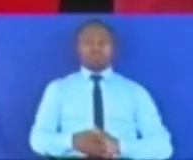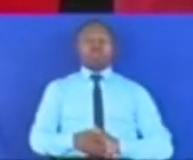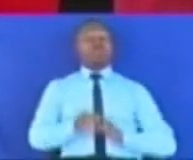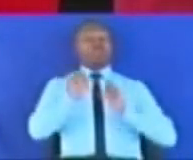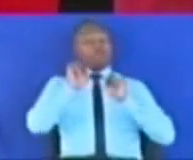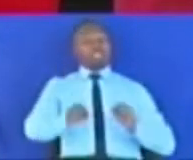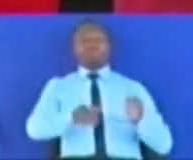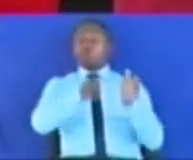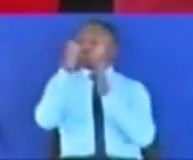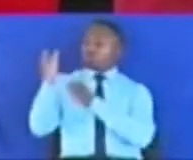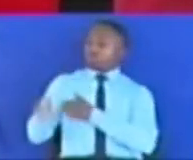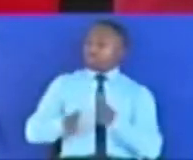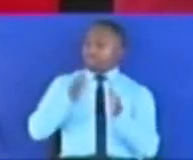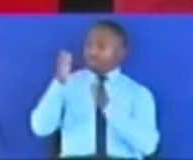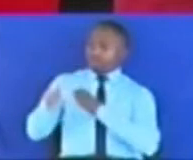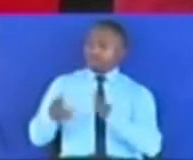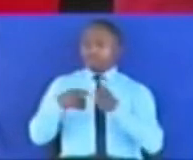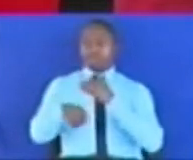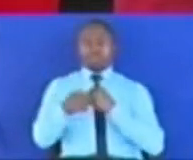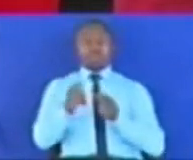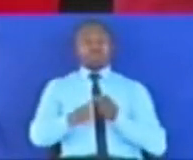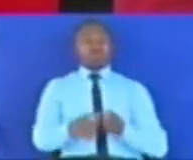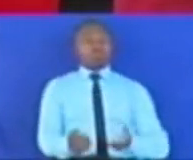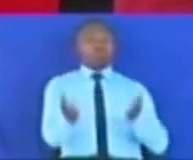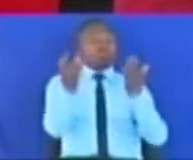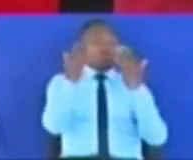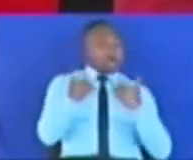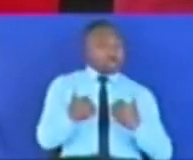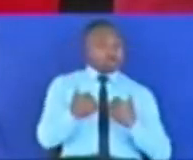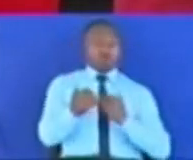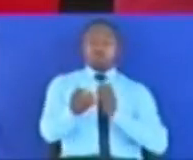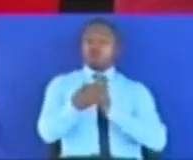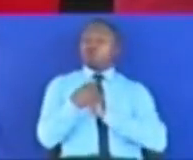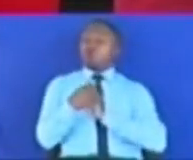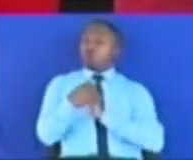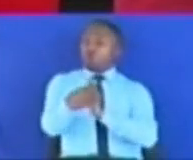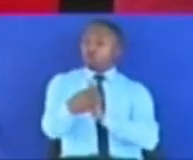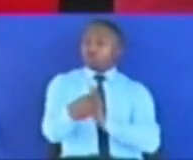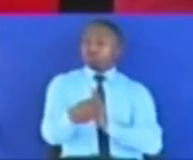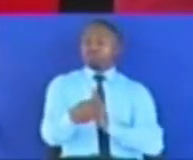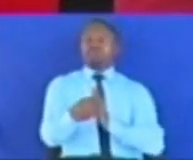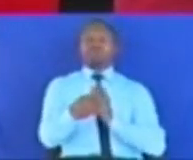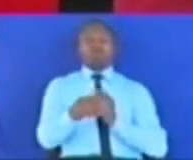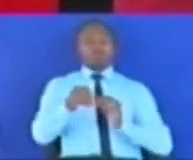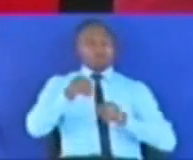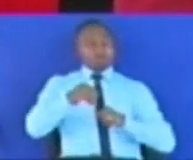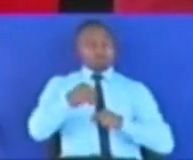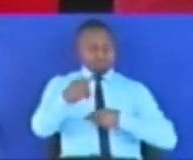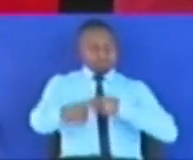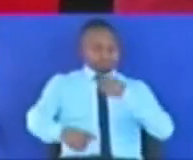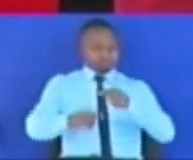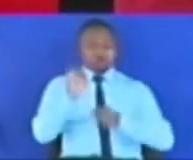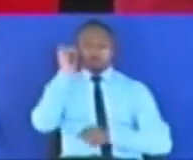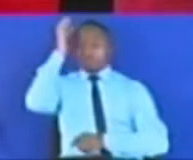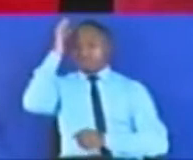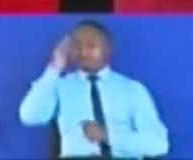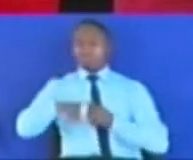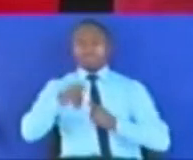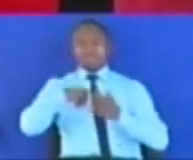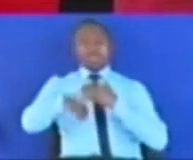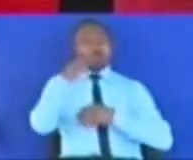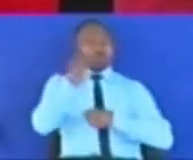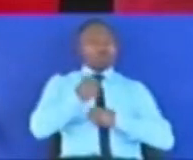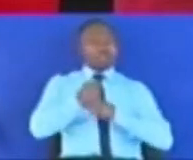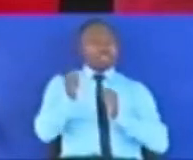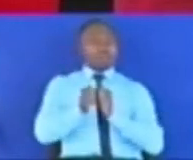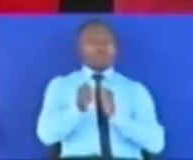kujiandaa katika upeo na uwezo wa kuiongozi kadri unavyotafakari katika kuwafanyia mambo